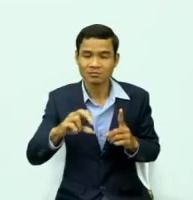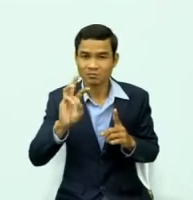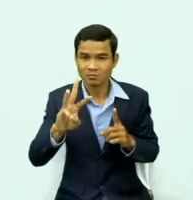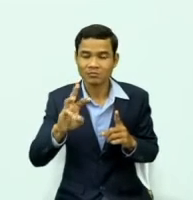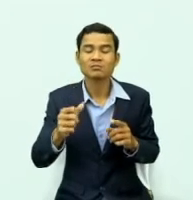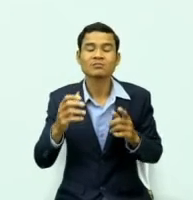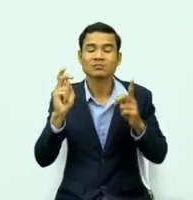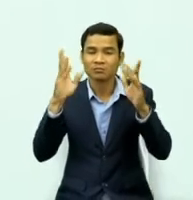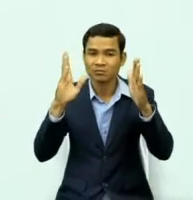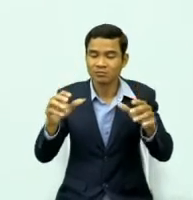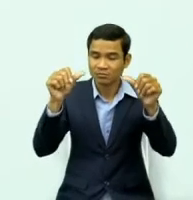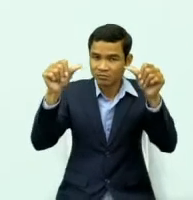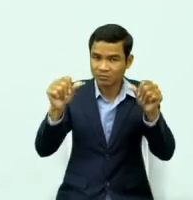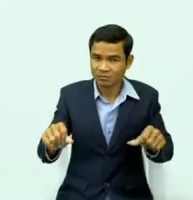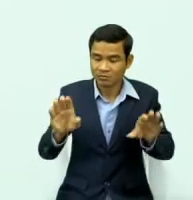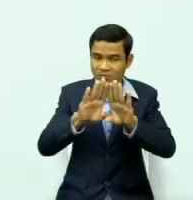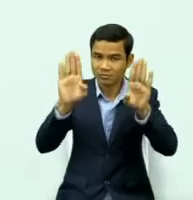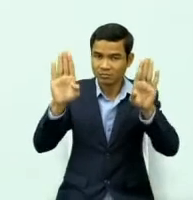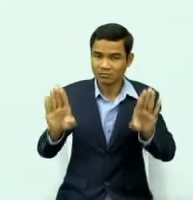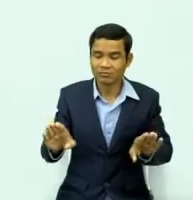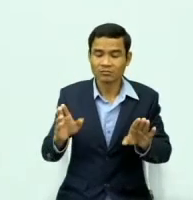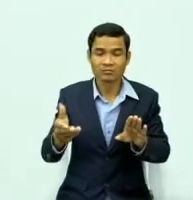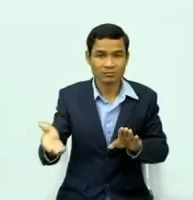hánh là bà này lời cất ác khiến